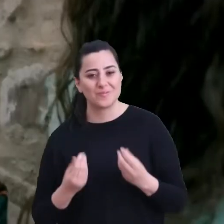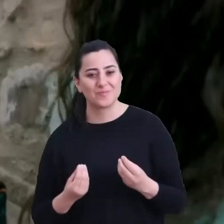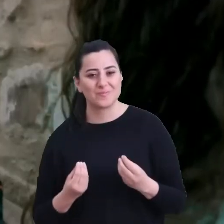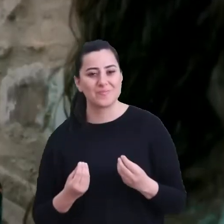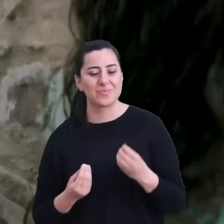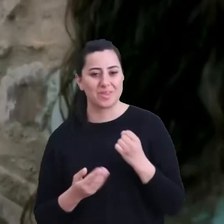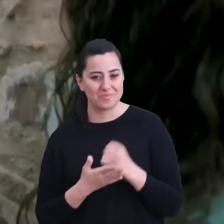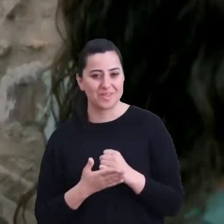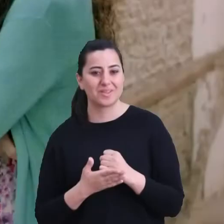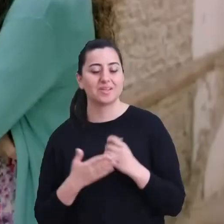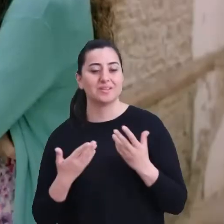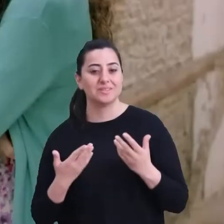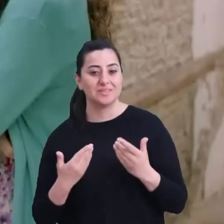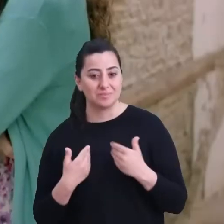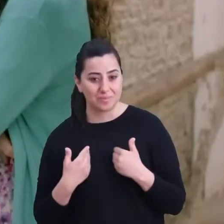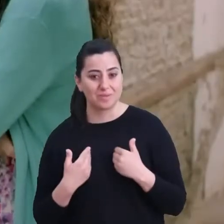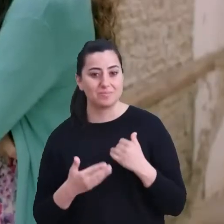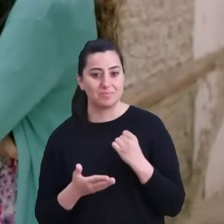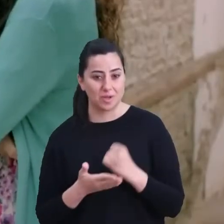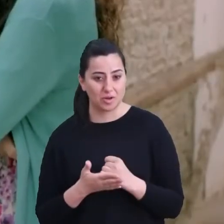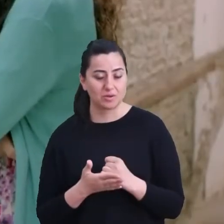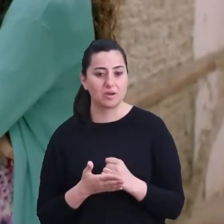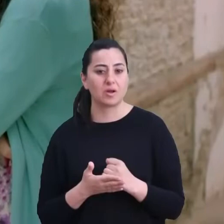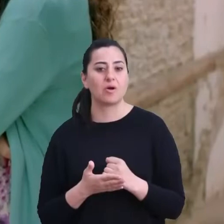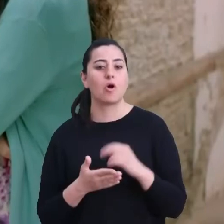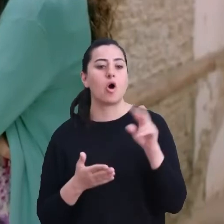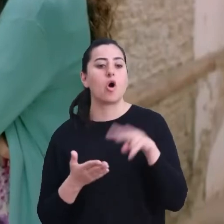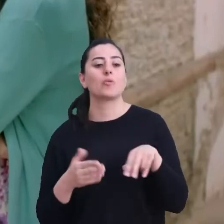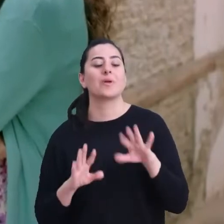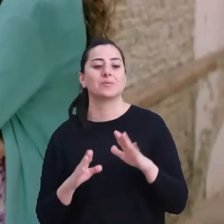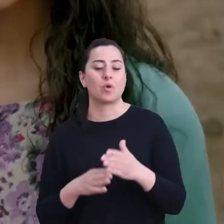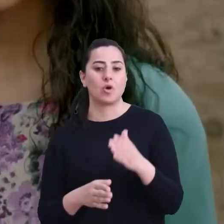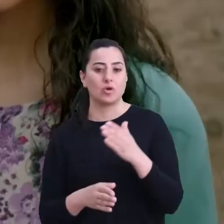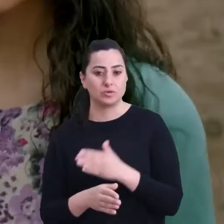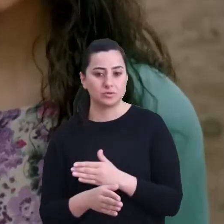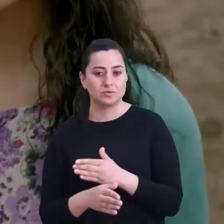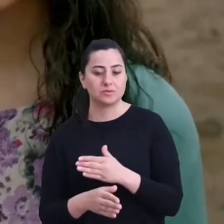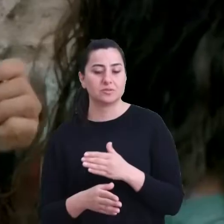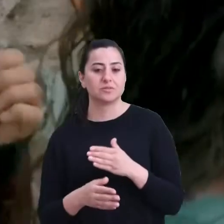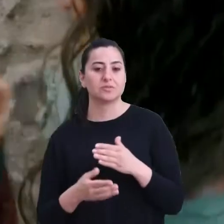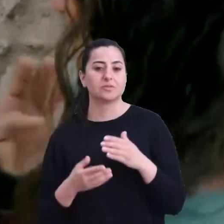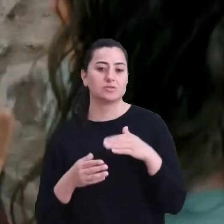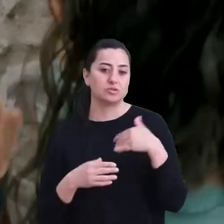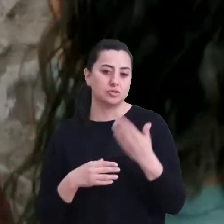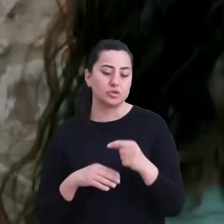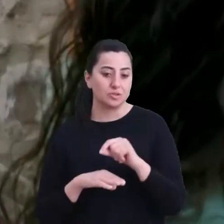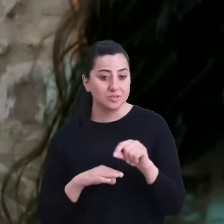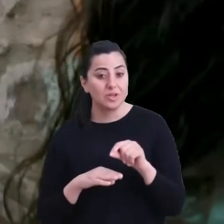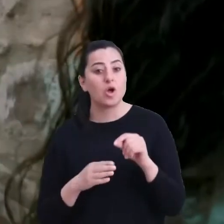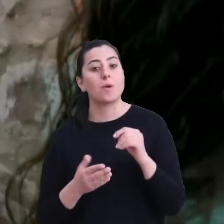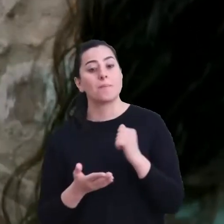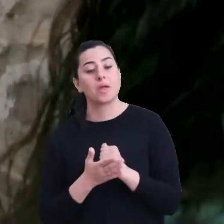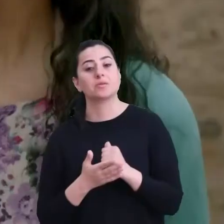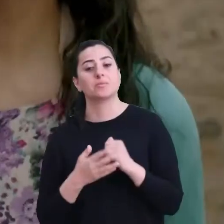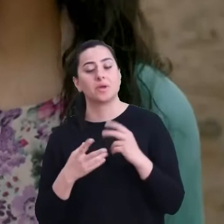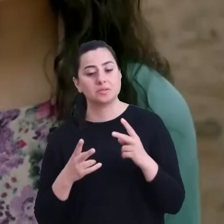Şimdi mektup olayı şöyle. Ben mektubu o aslında okumadan önce yani yazdıktan... Aslında sonu yazıveren. Mektup olayını